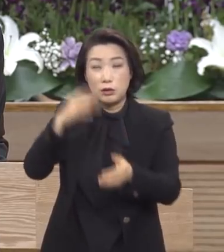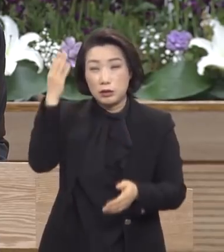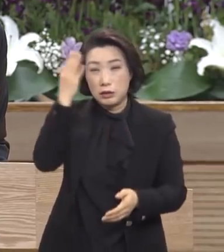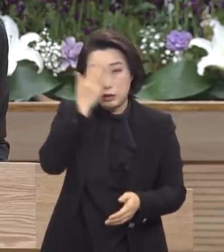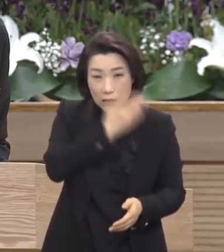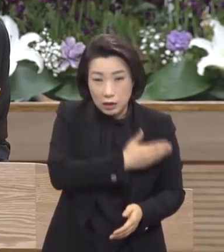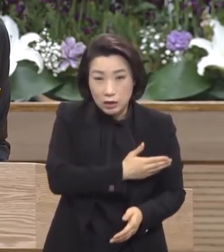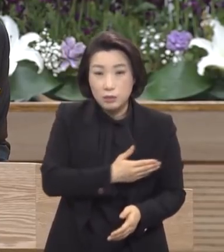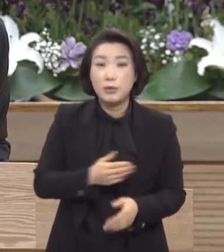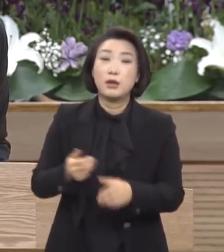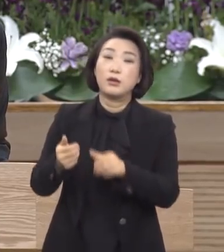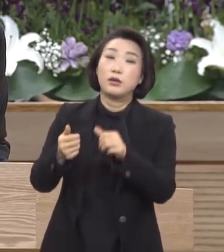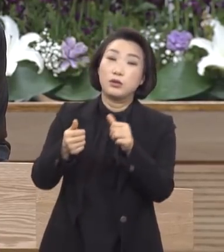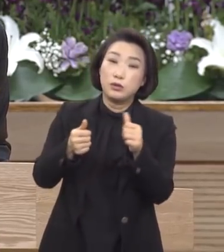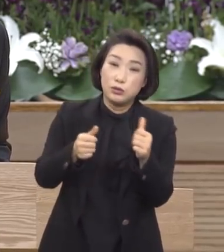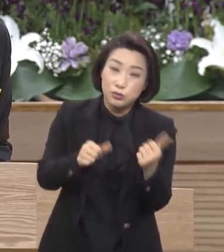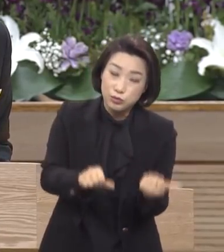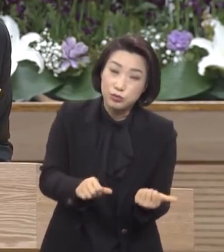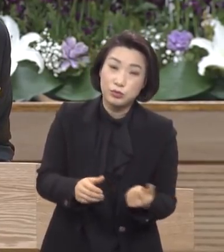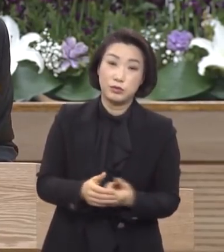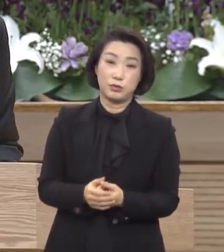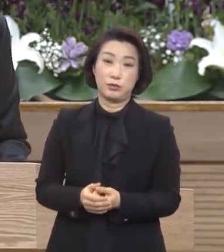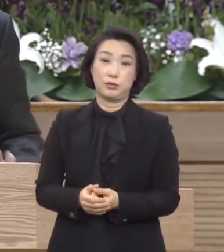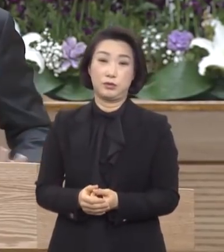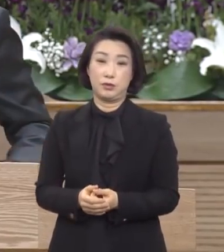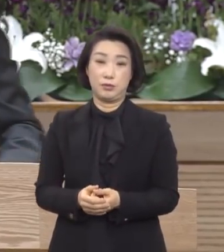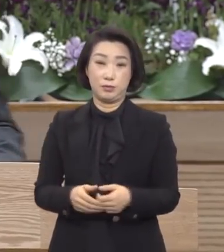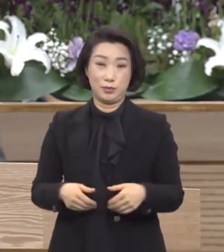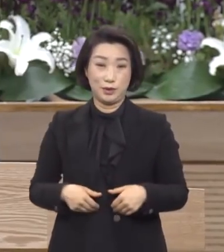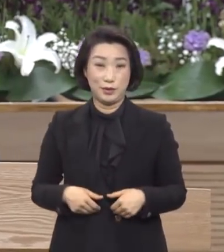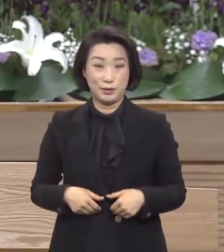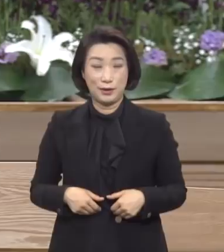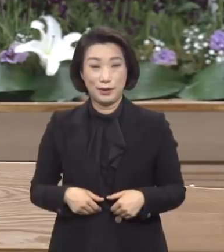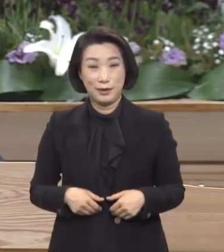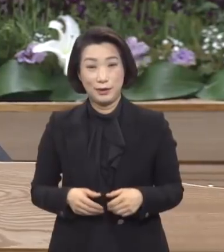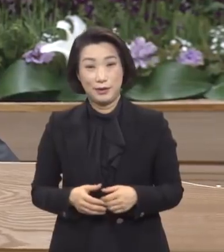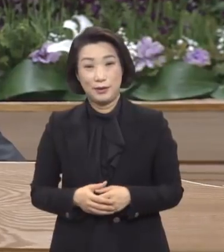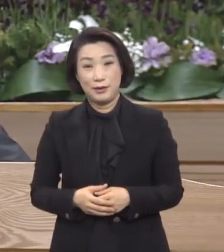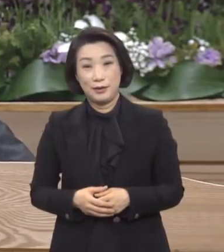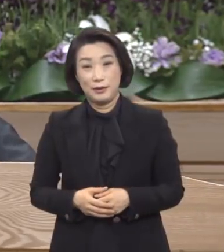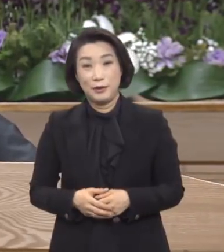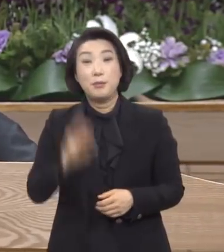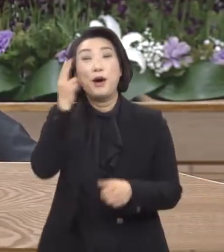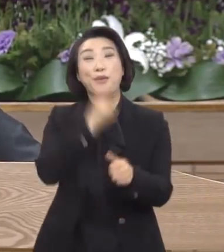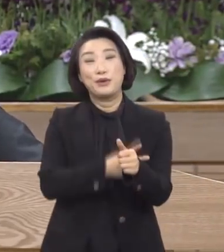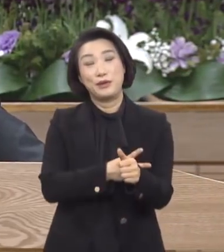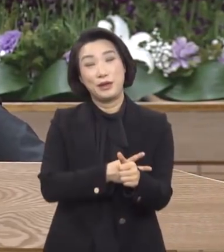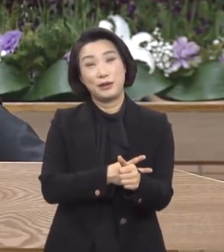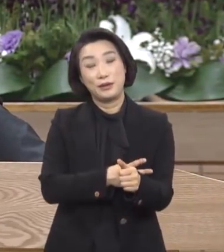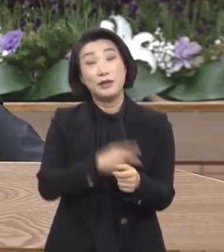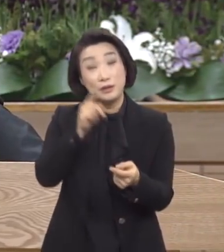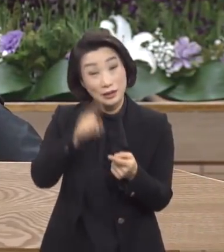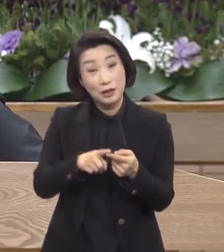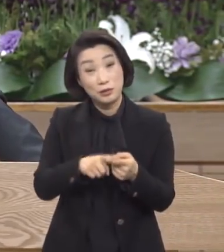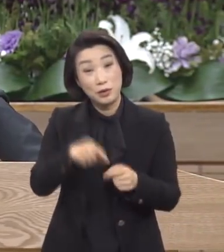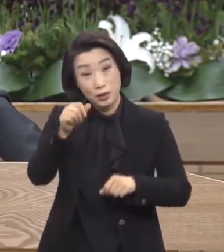깔끔하게 죽을 수 있으면 죽어라 그 말이오. 네, 바울이 그렇게